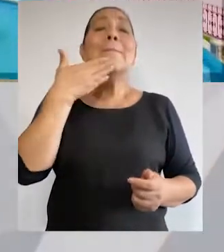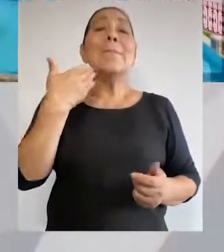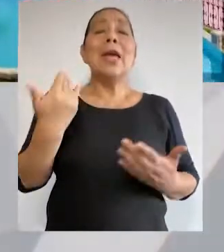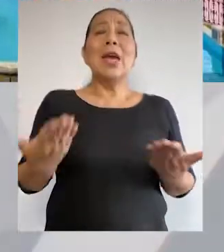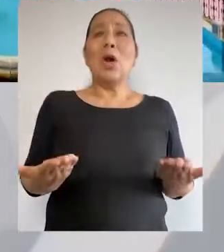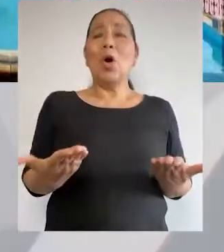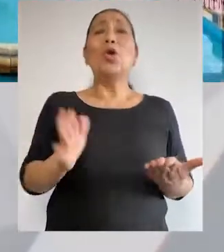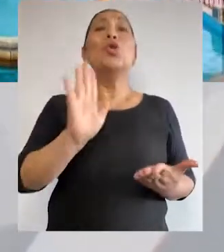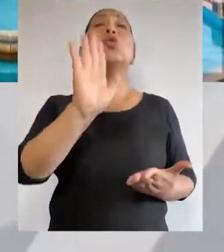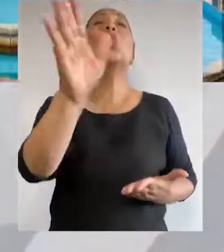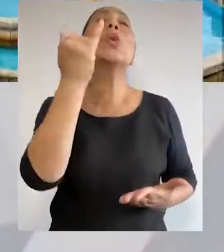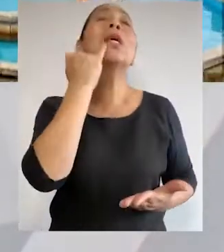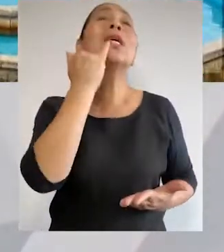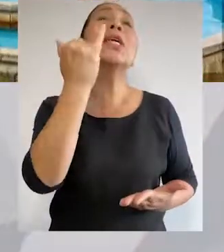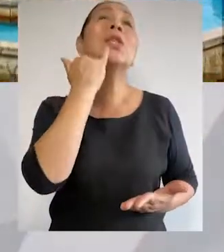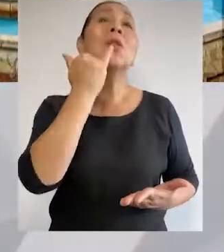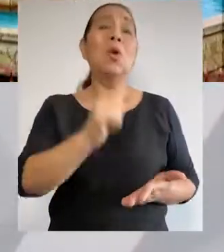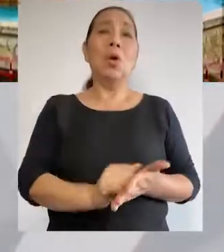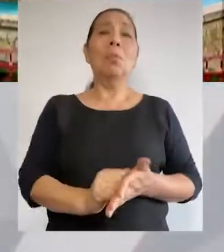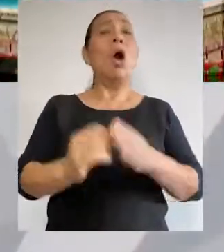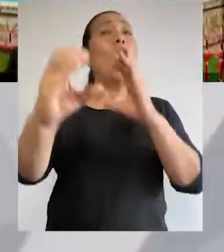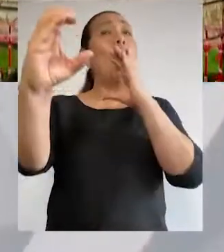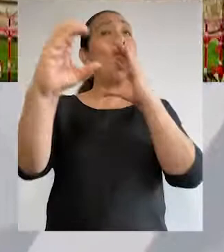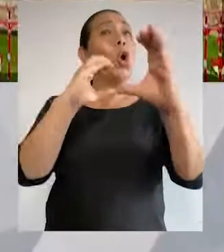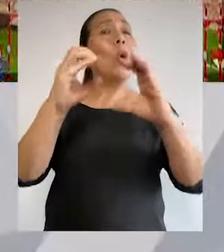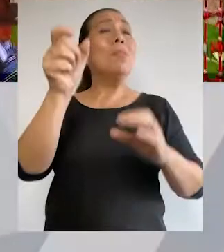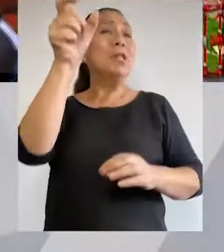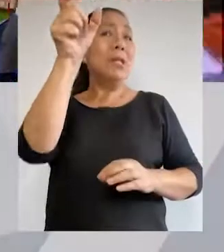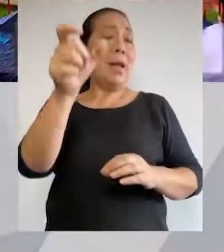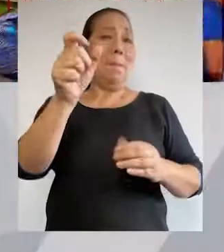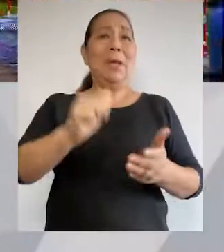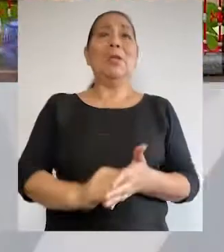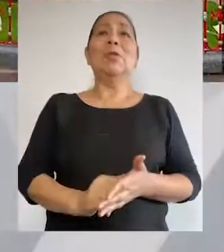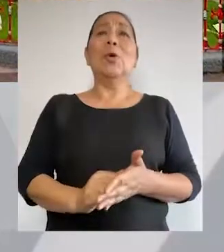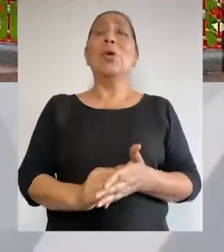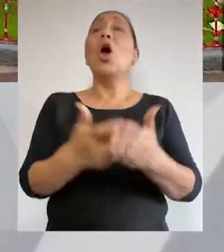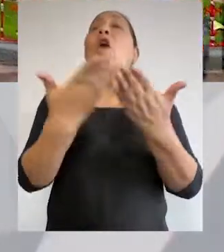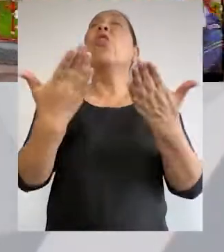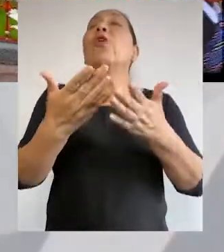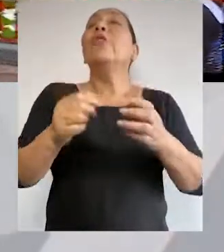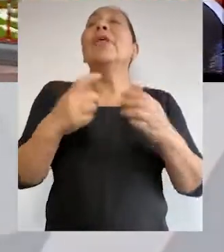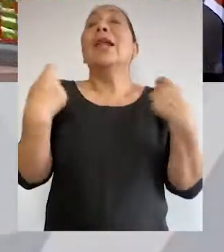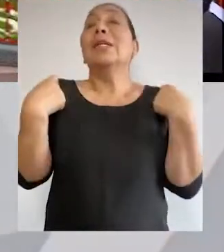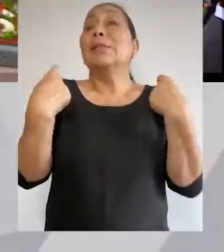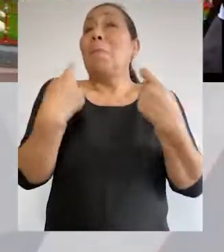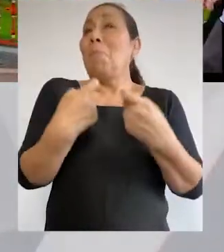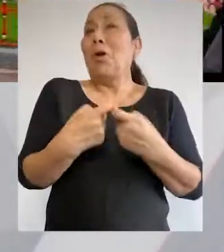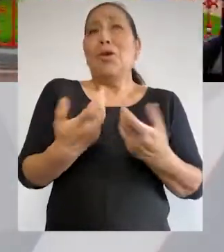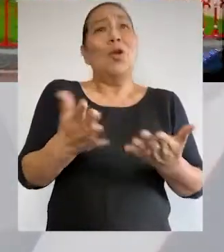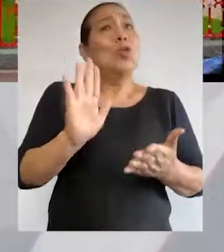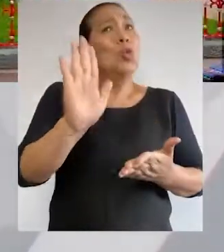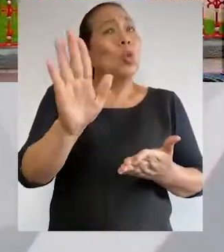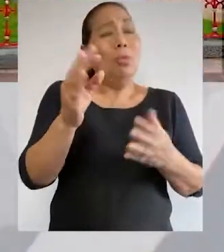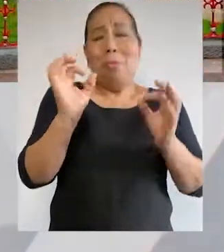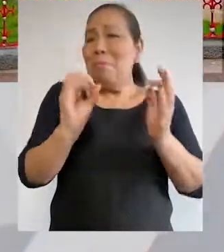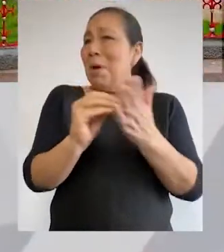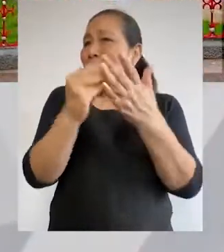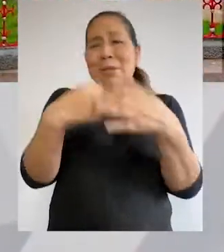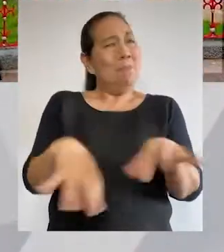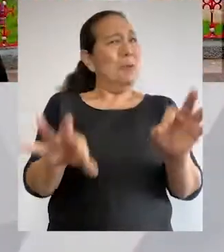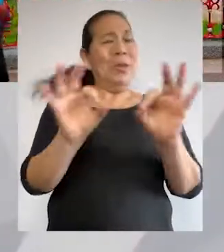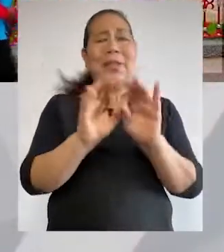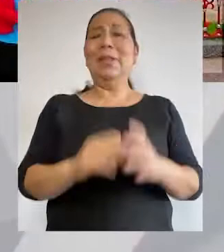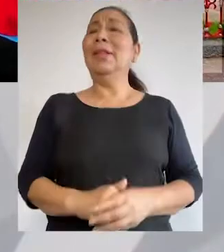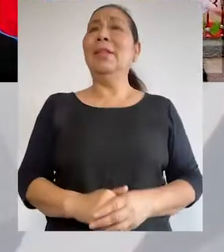llaqtakunapi Castilla simita mana rimaptinku, hatun taytankunapas sakitamusqan siminpi yanapasqa kanankupaq.